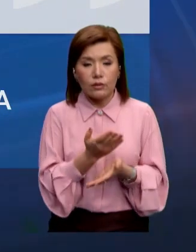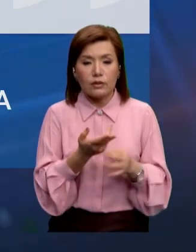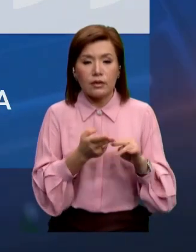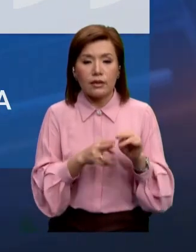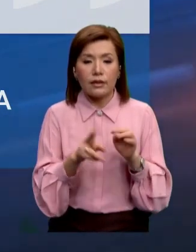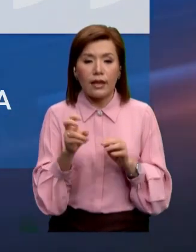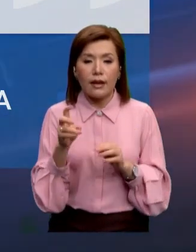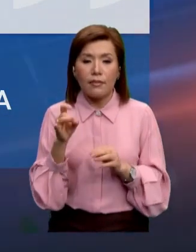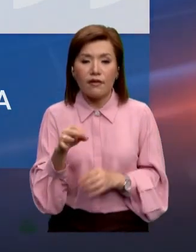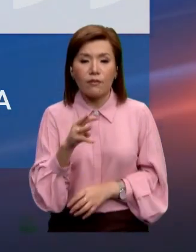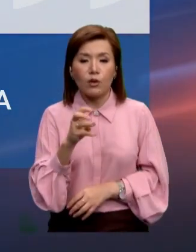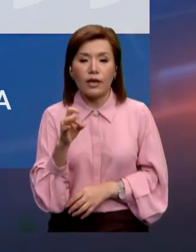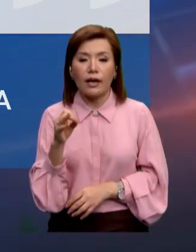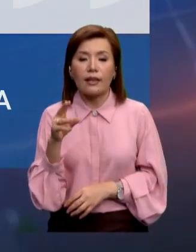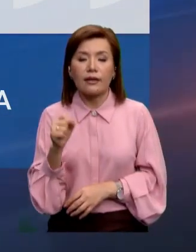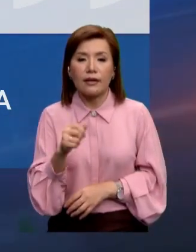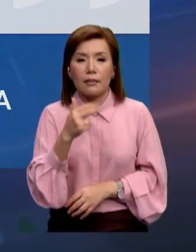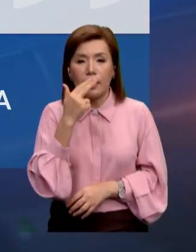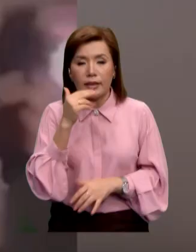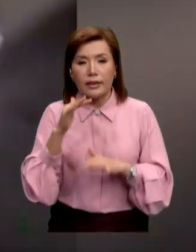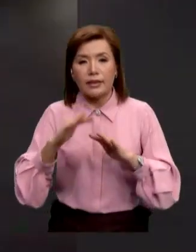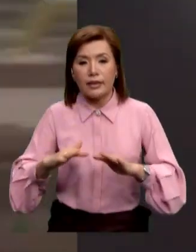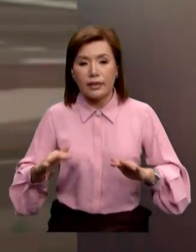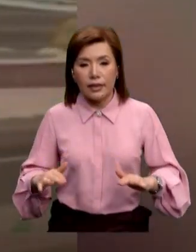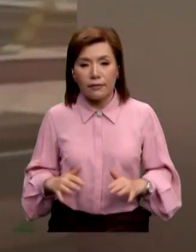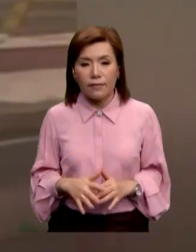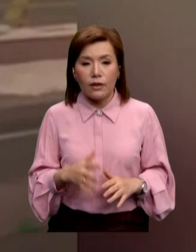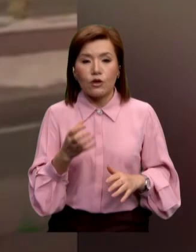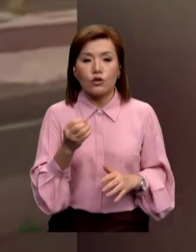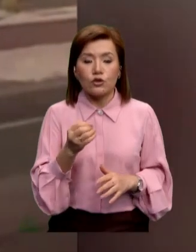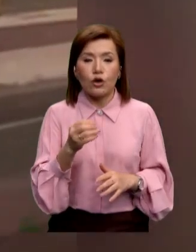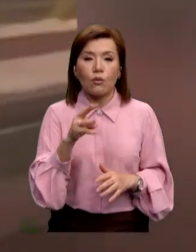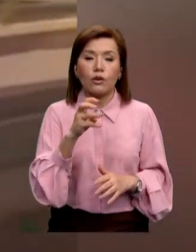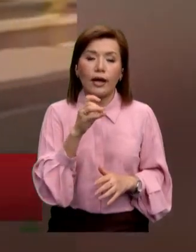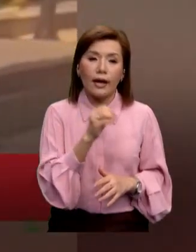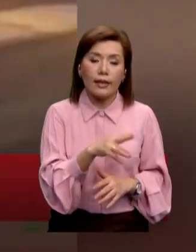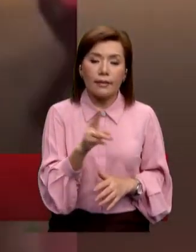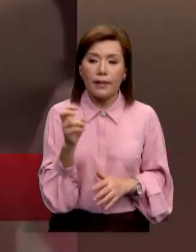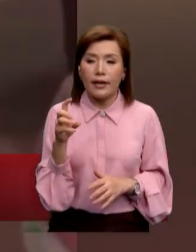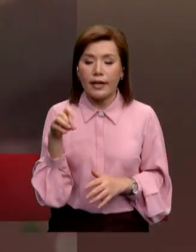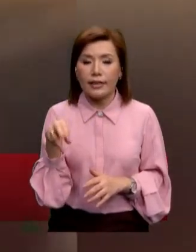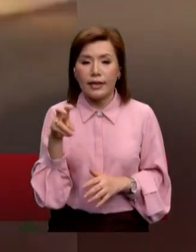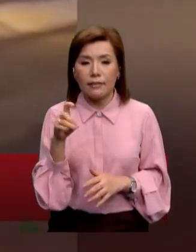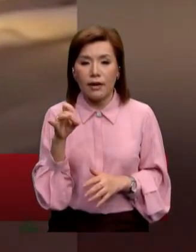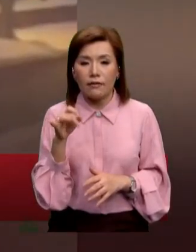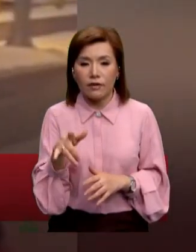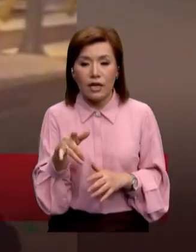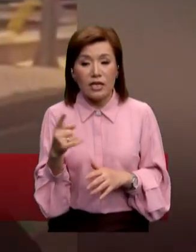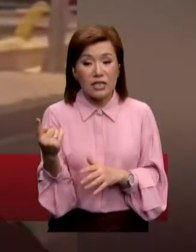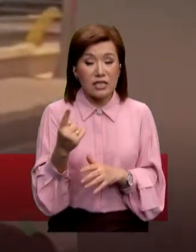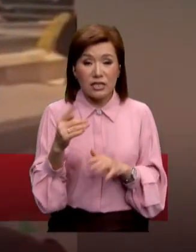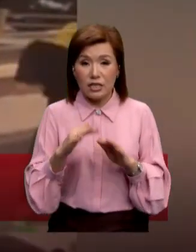кулькеева до ирабаева и молдо клыка малолетних детей впрочем не единственный